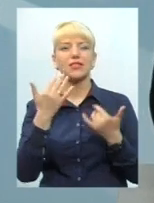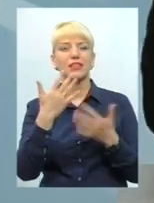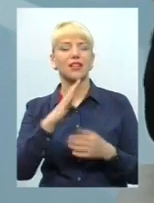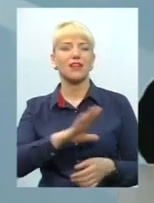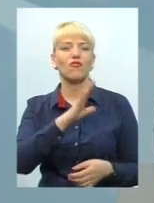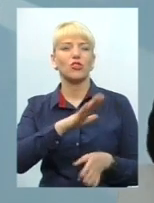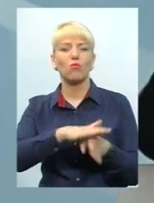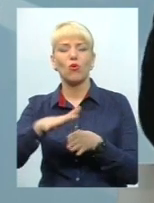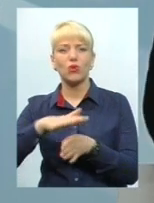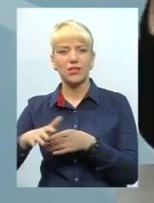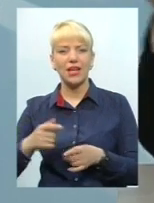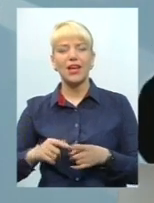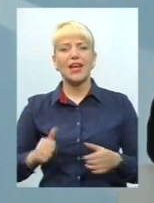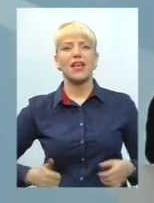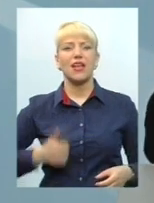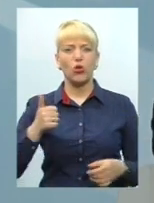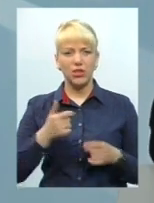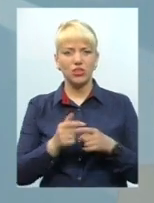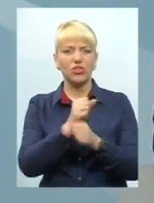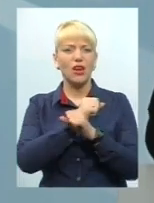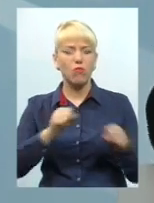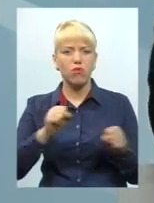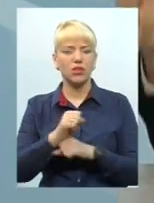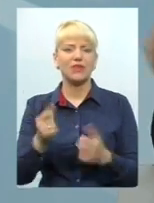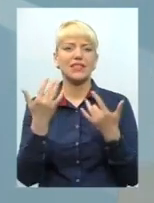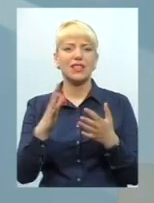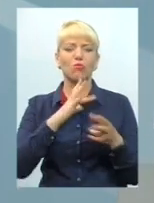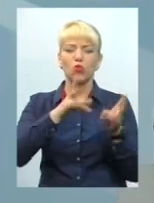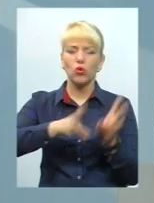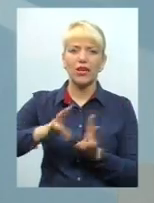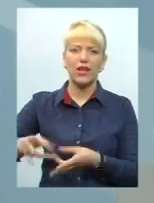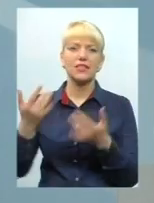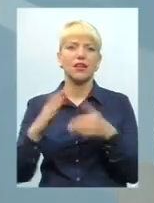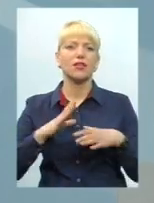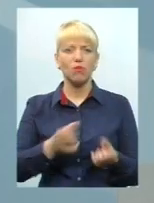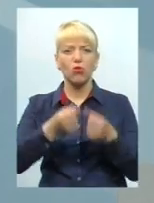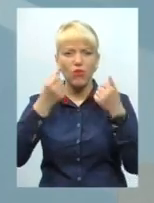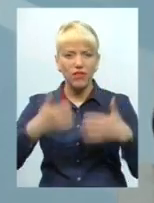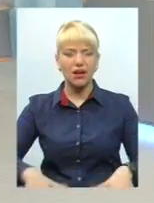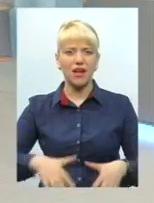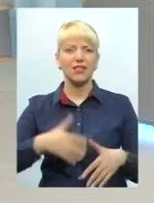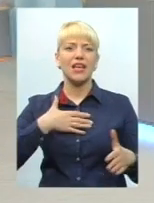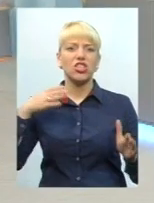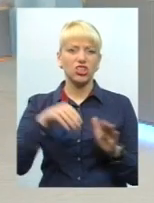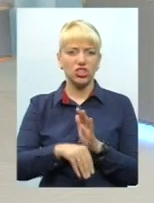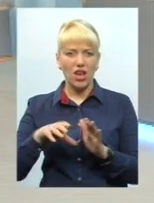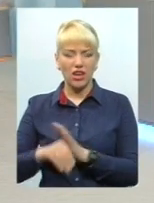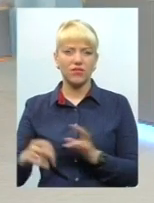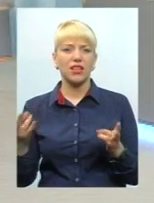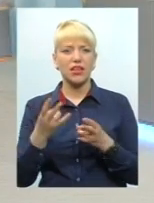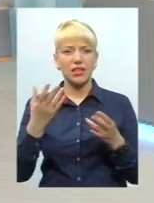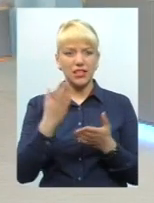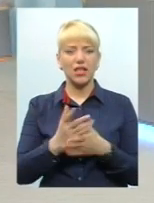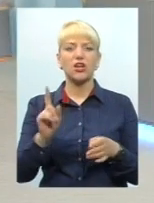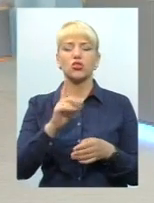тут героїчних подвиг, скільки відбулося тут трагедій, скільки відбулося тут втрат і було жертв. то нам є що своє